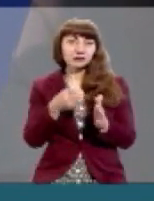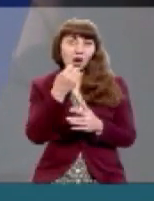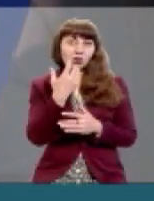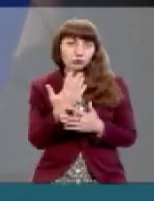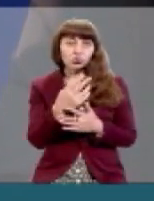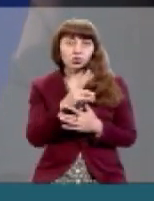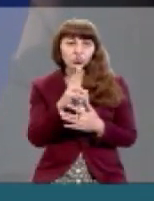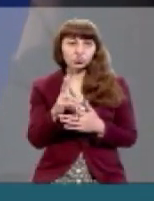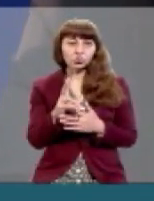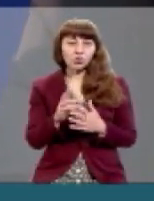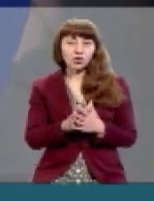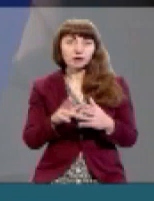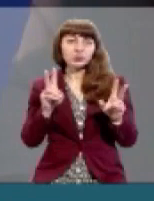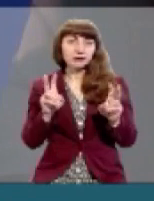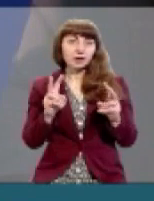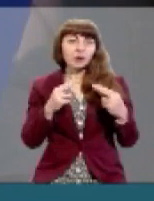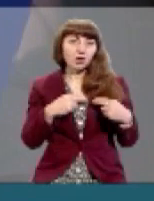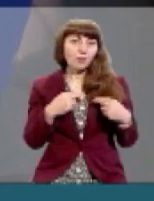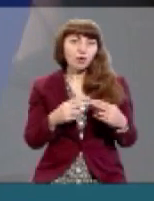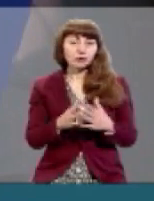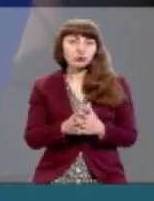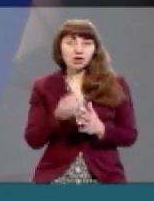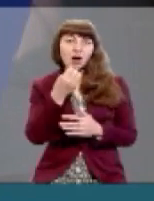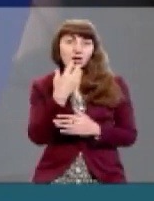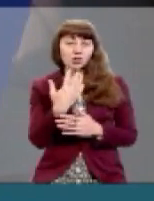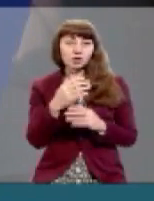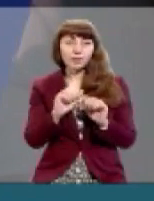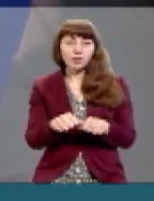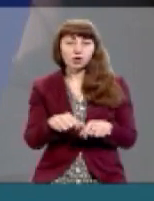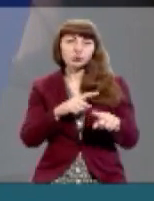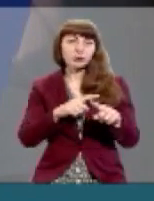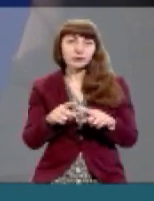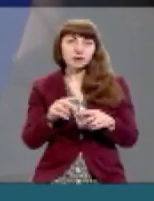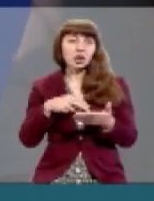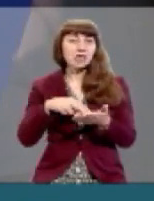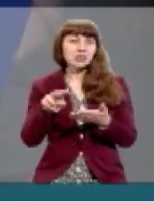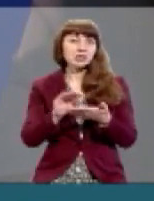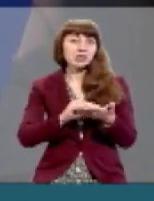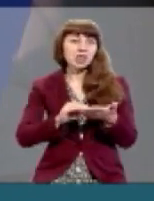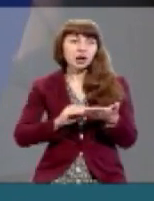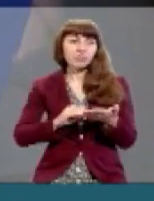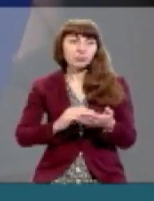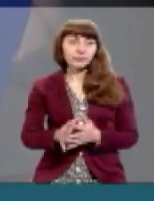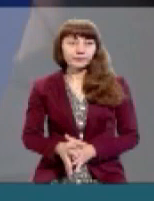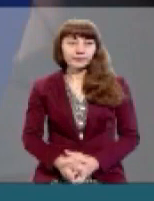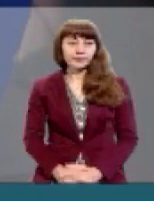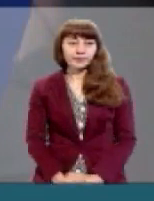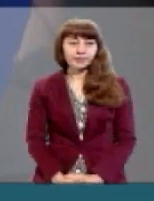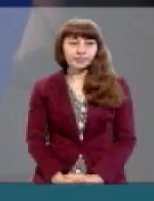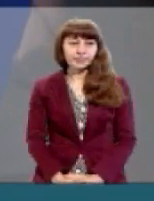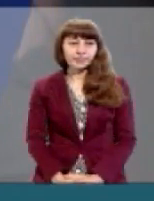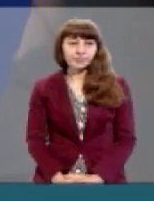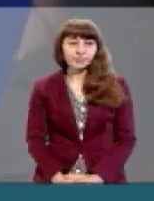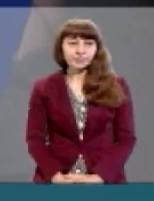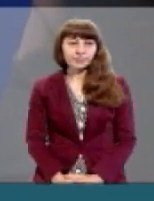кого хорошая тема Рабочая то в принципе можно смело идти подавать заявку все получится